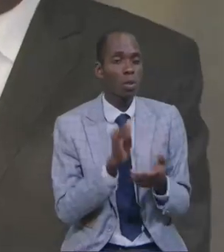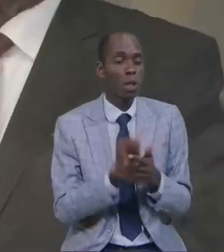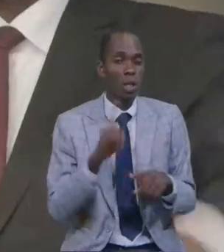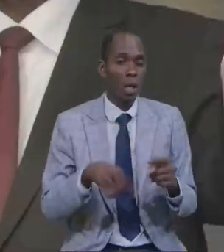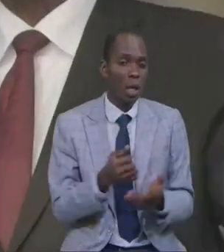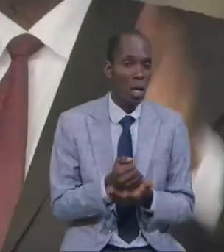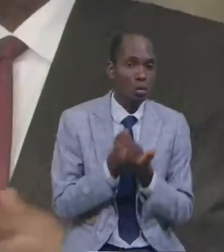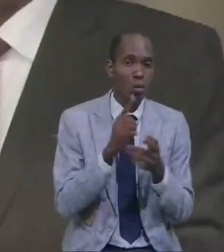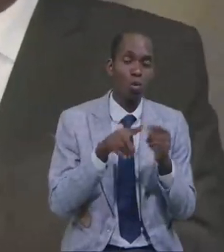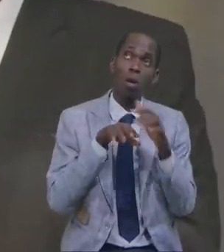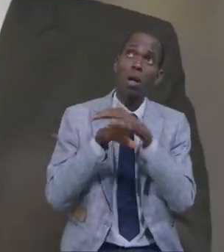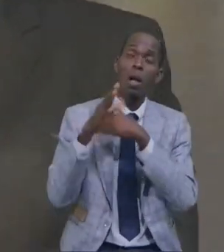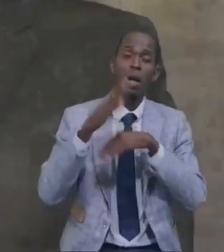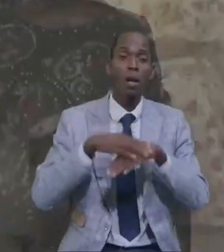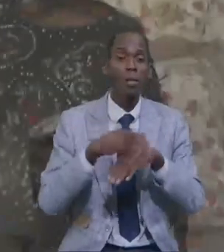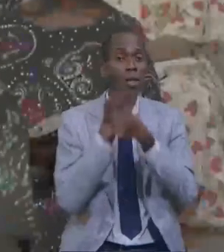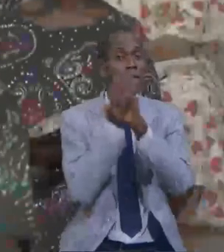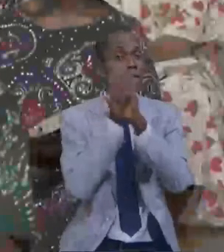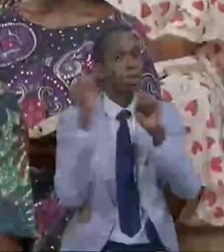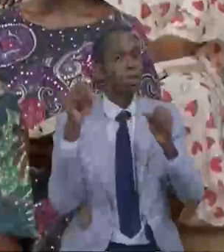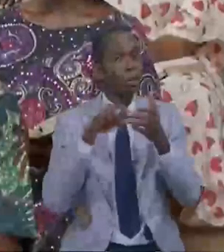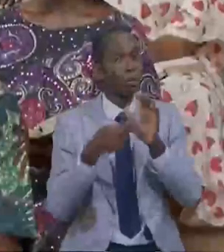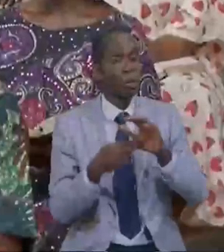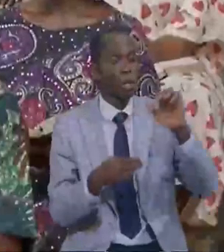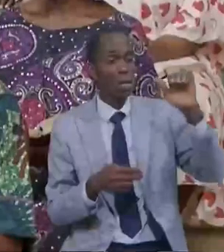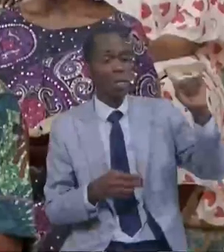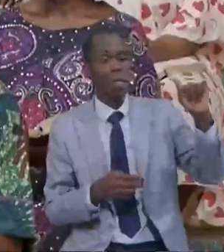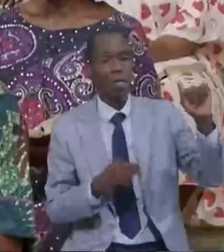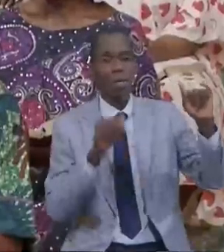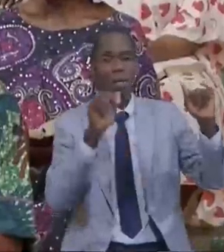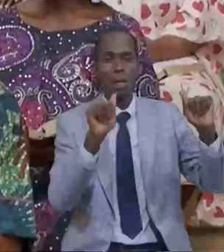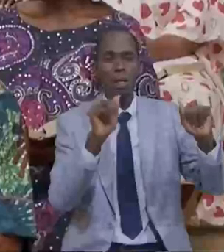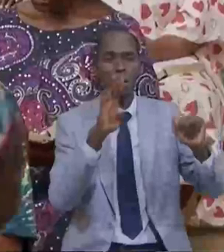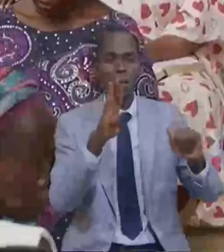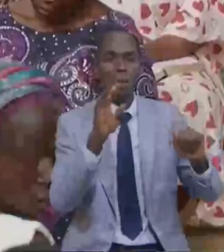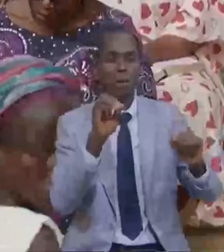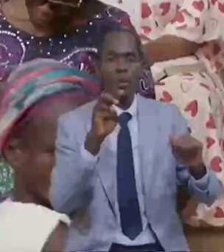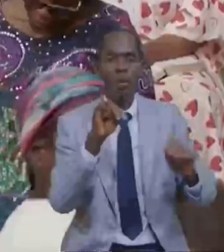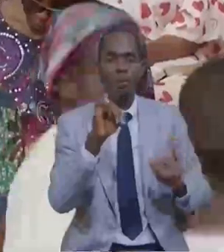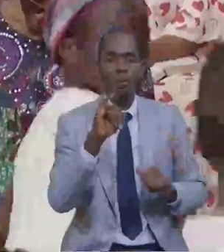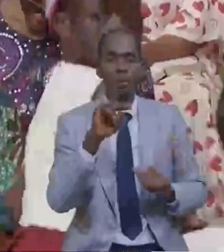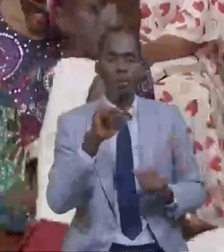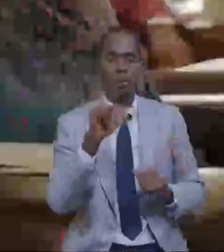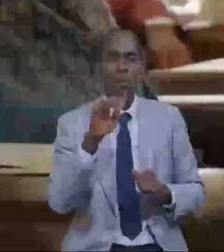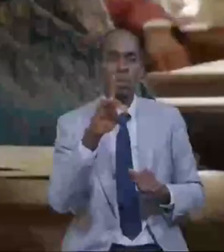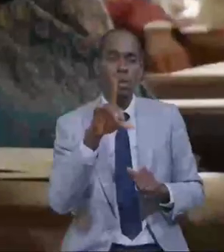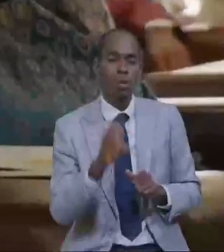abominations sont consumées, brûlées pour toujours. Acte